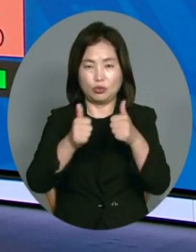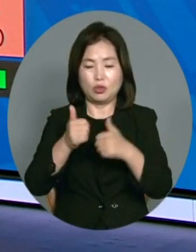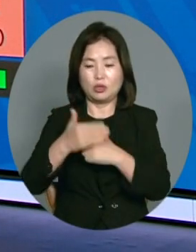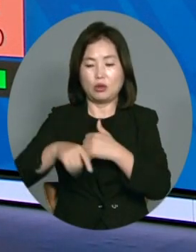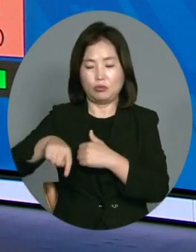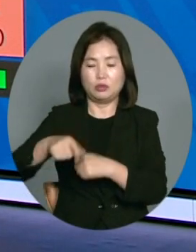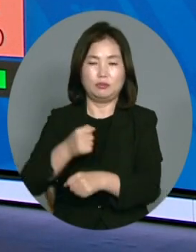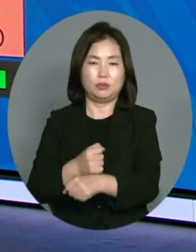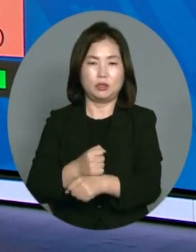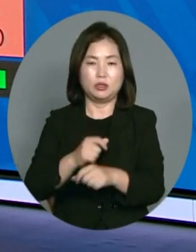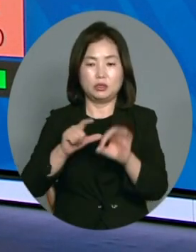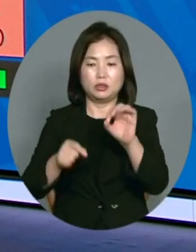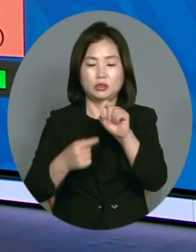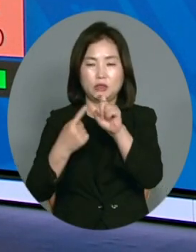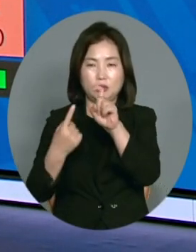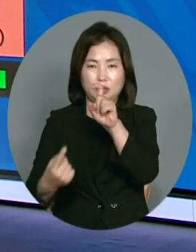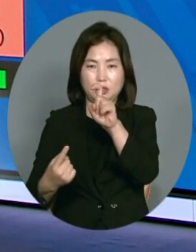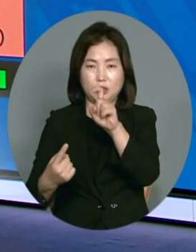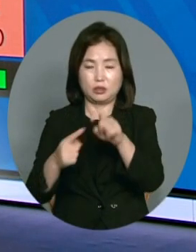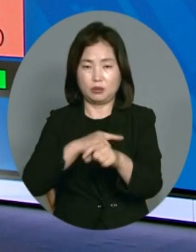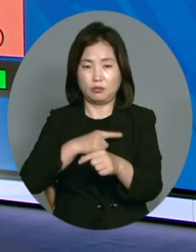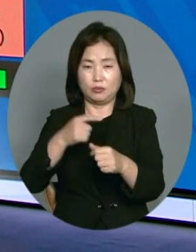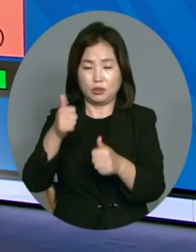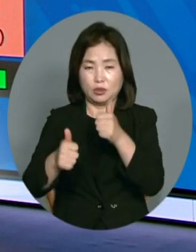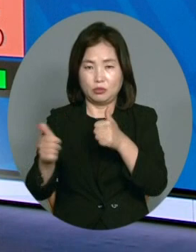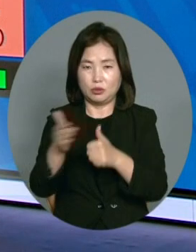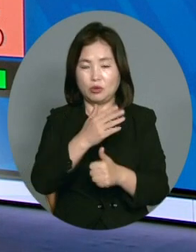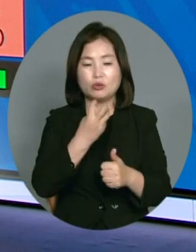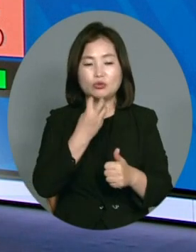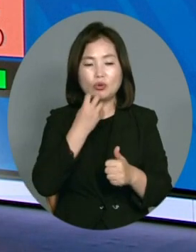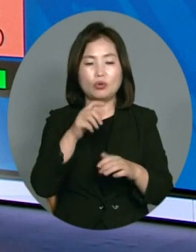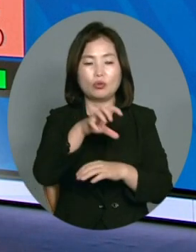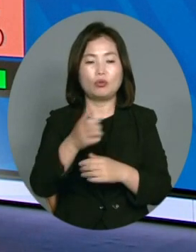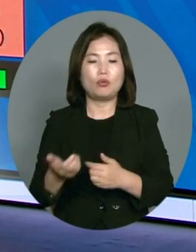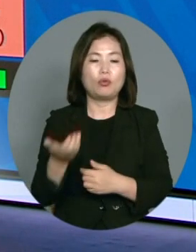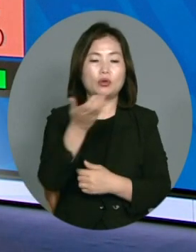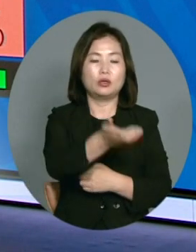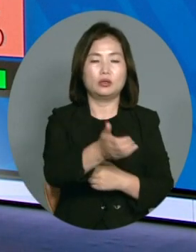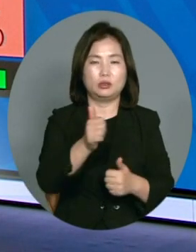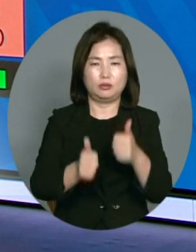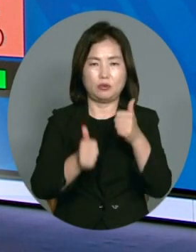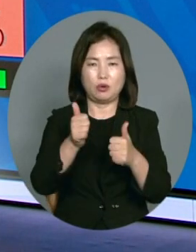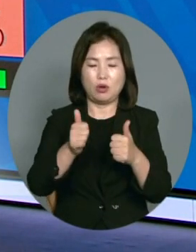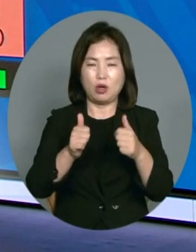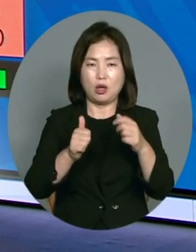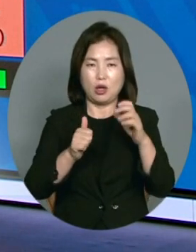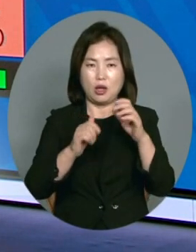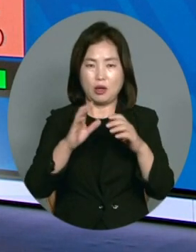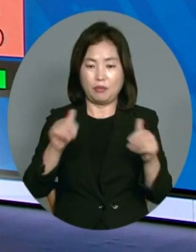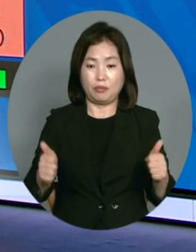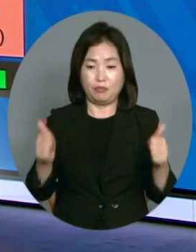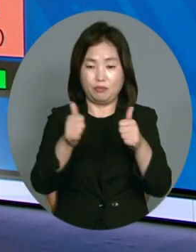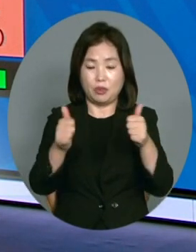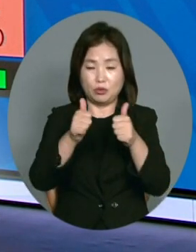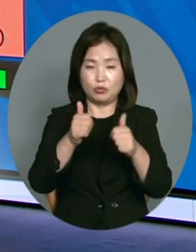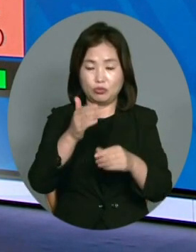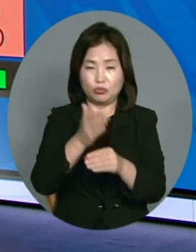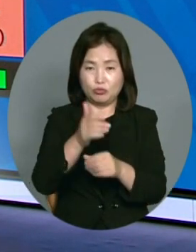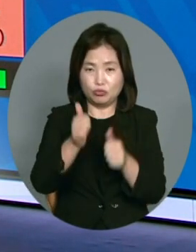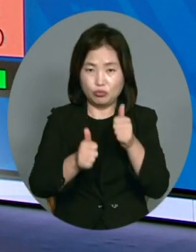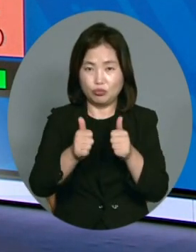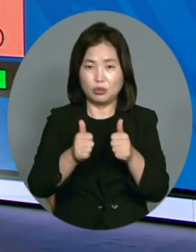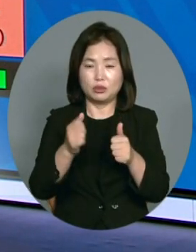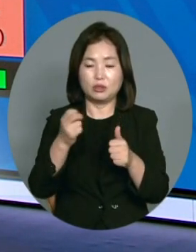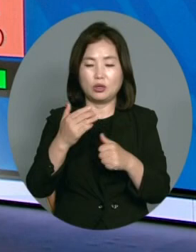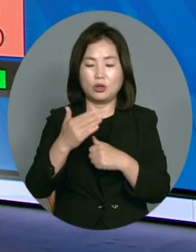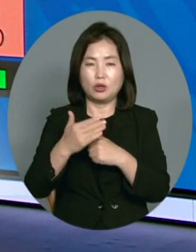홈입니다. 10월 1일 파이널 라운드의 첫 경기부터 서울 원정에 나섰는데요. 이어지는 5일 FA컵 준결승에서 홈에서